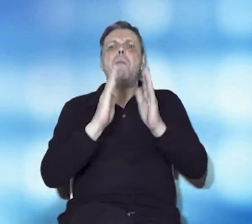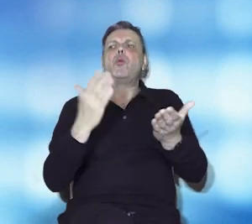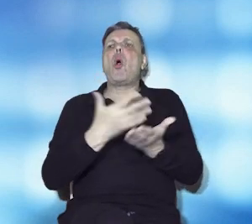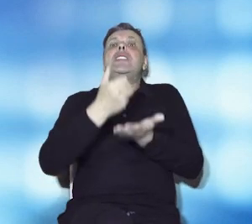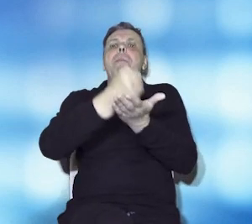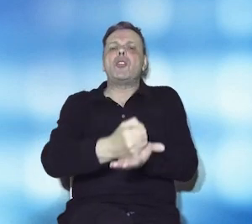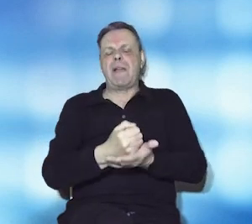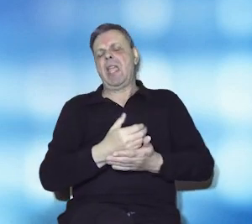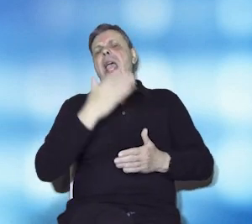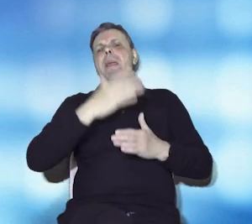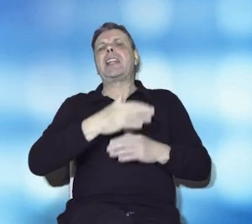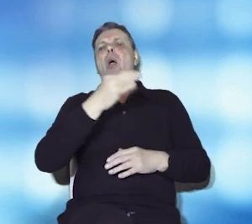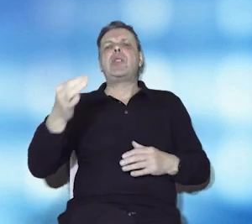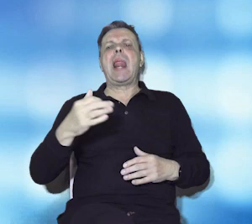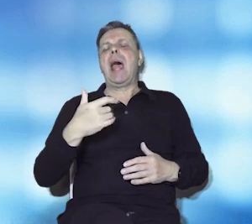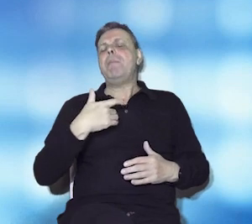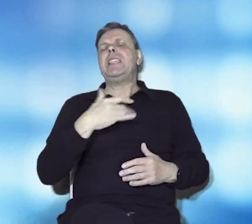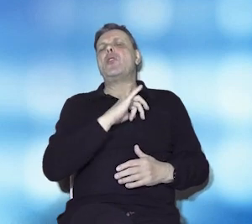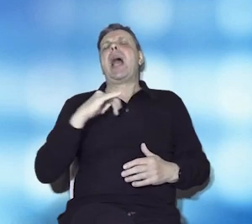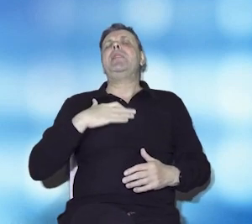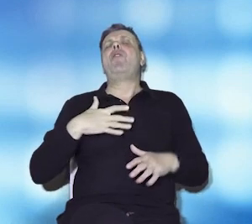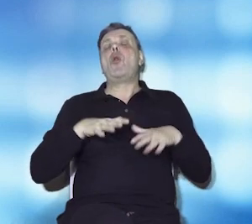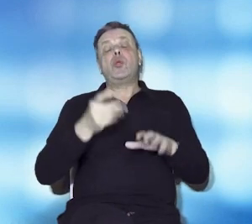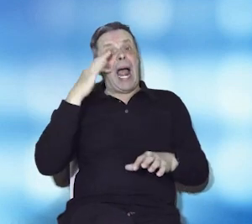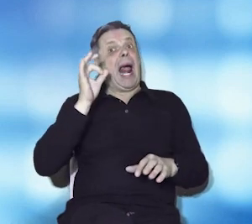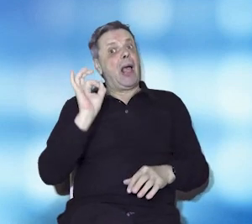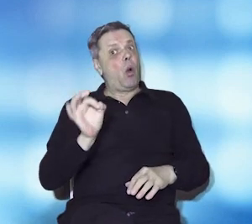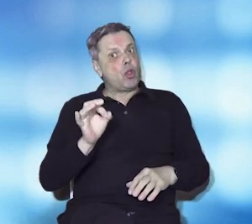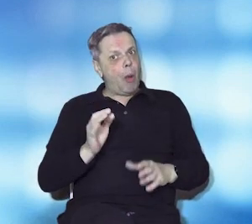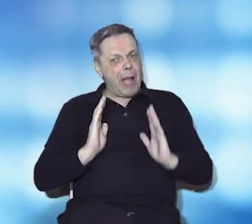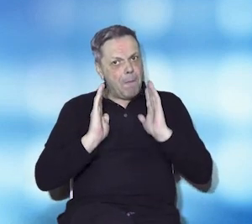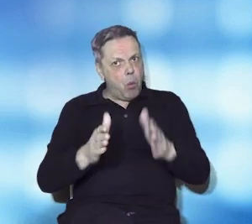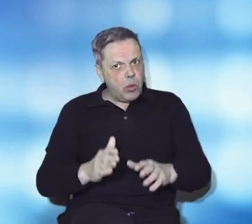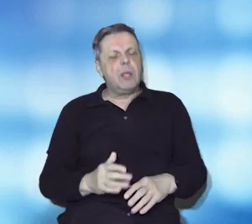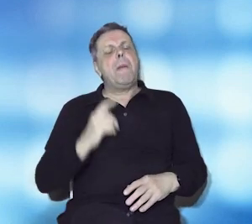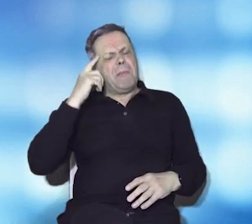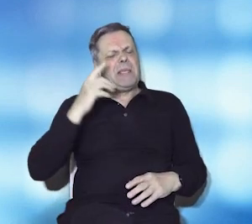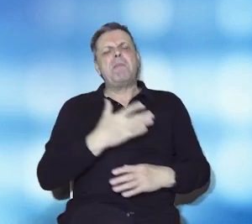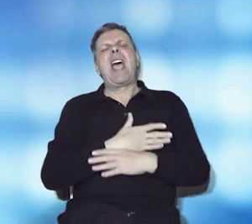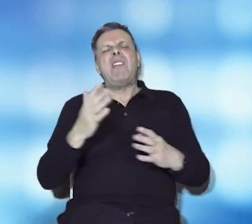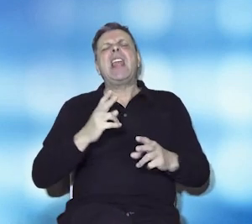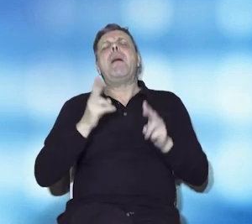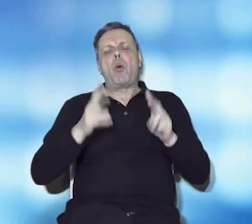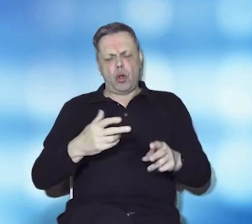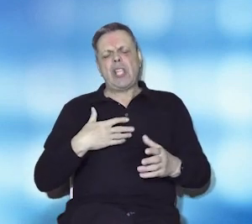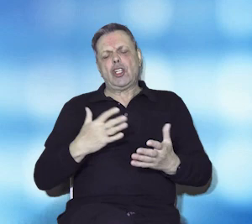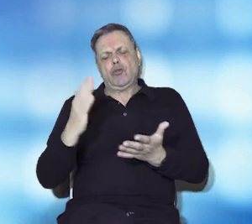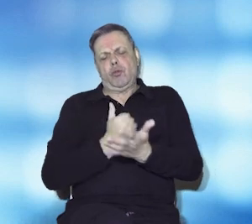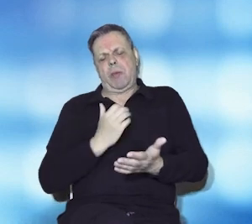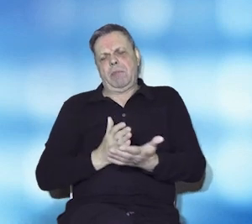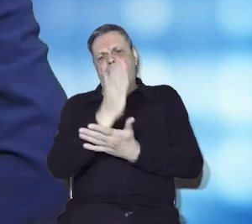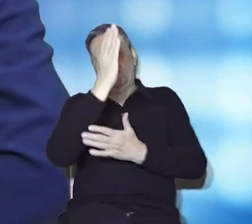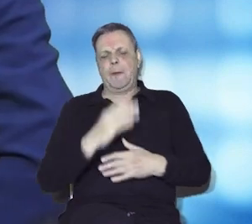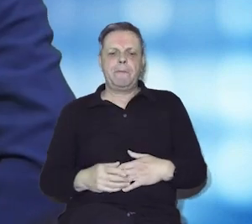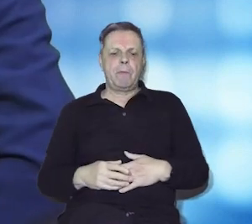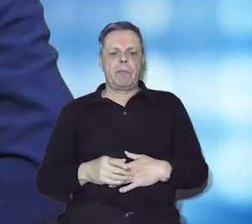na kraju dana mi smo svi sami svoji ljudi, ali ako je dobar put postavljen, mislim da je velika šansa da će dijete uspjeti. Jeste